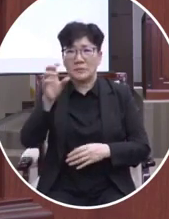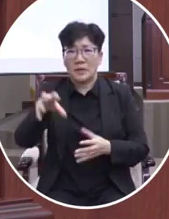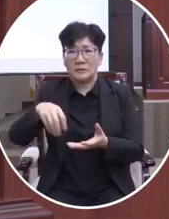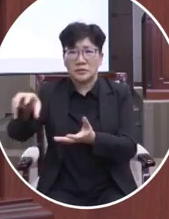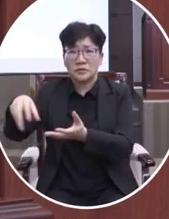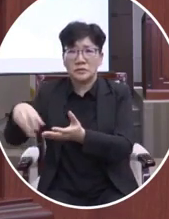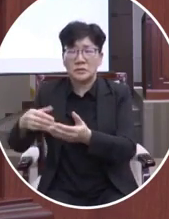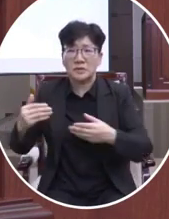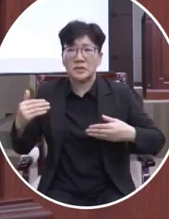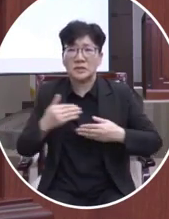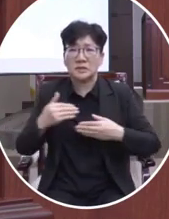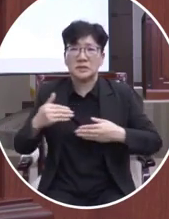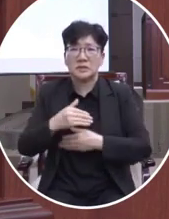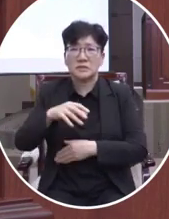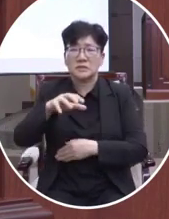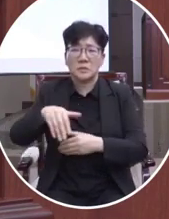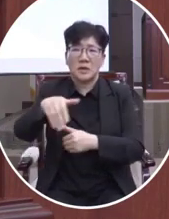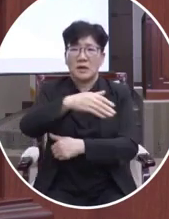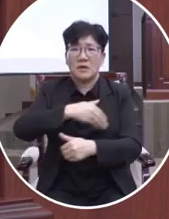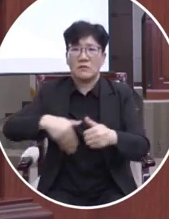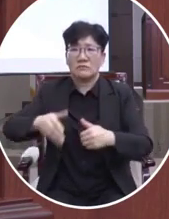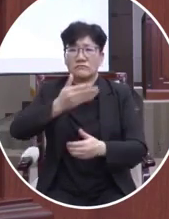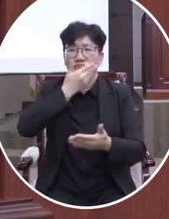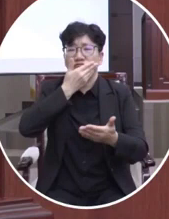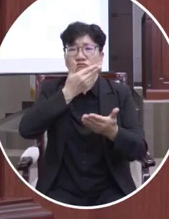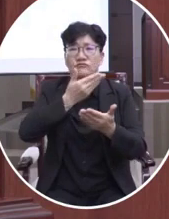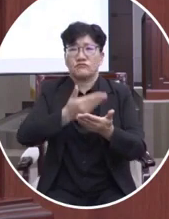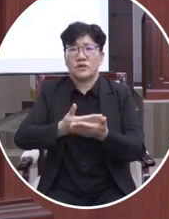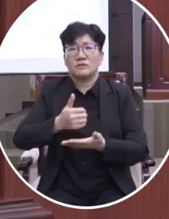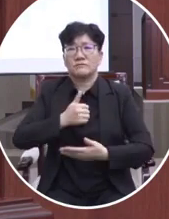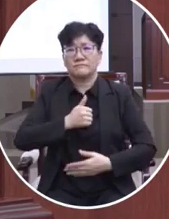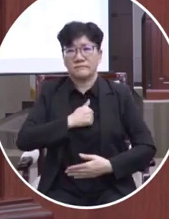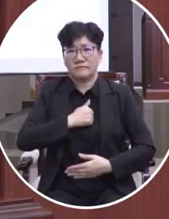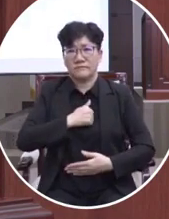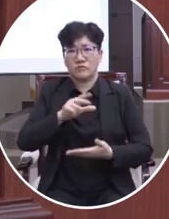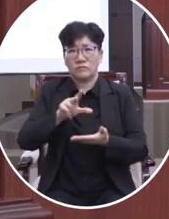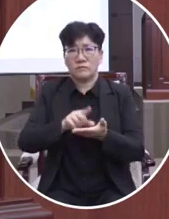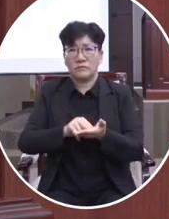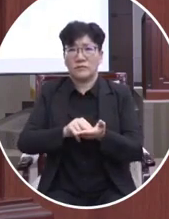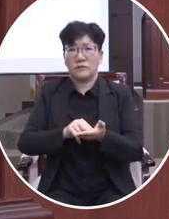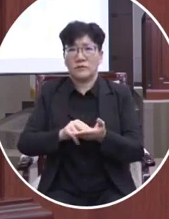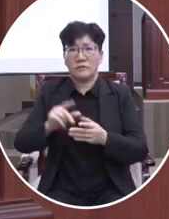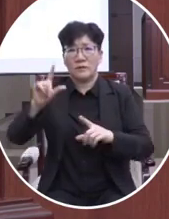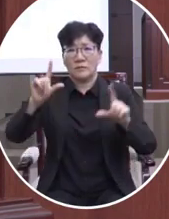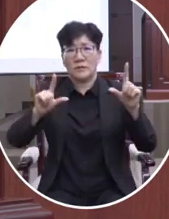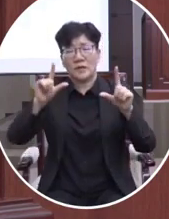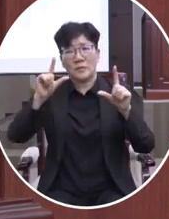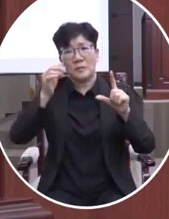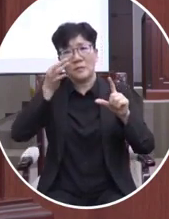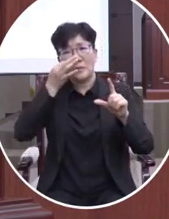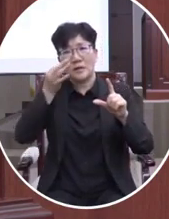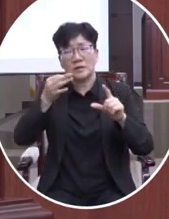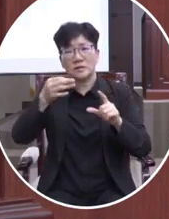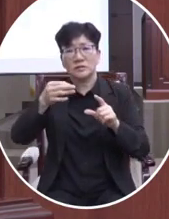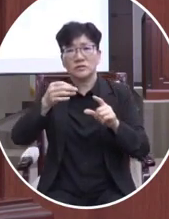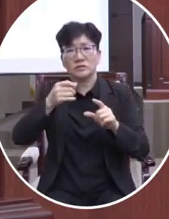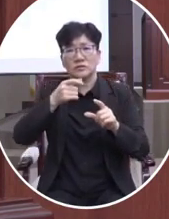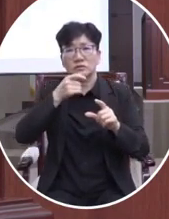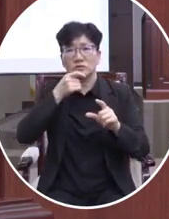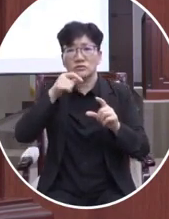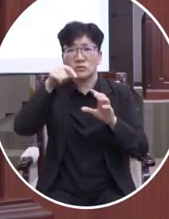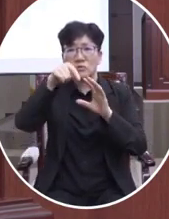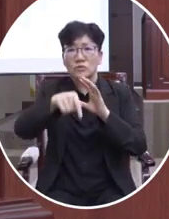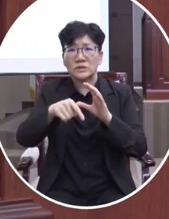수건 노동자에게 씻을 환경은 매우 중요한 자존감 문제입니다 그런데 사진을 보십시오 수도꼭지는